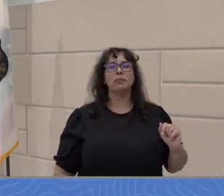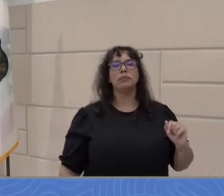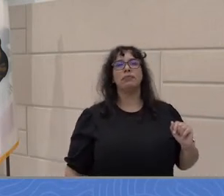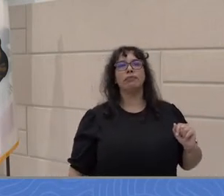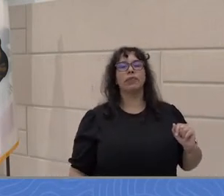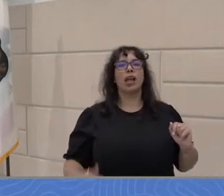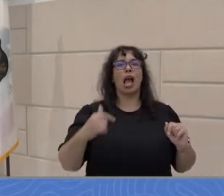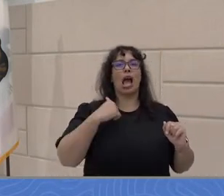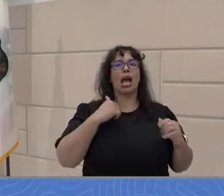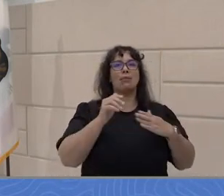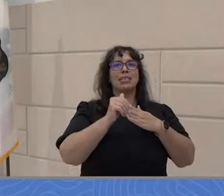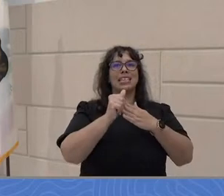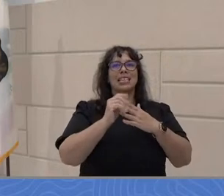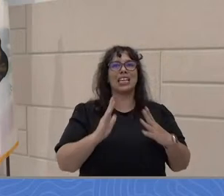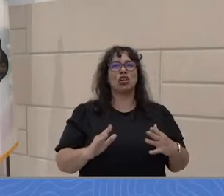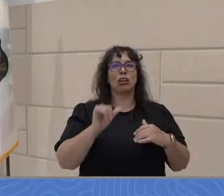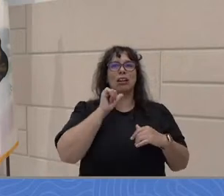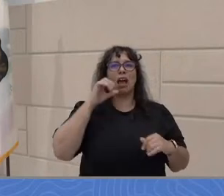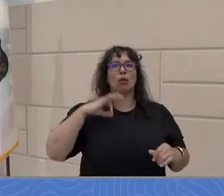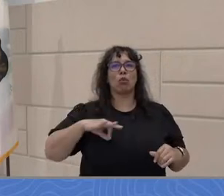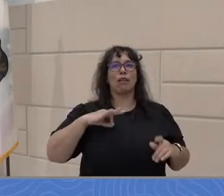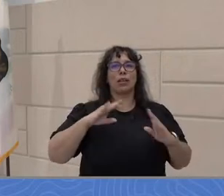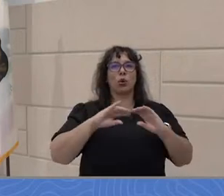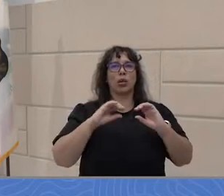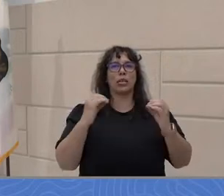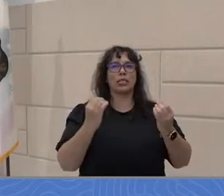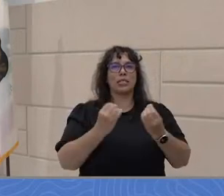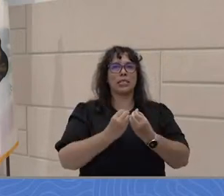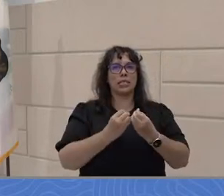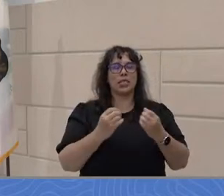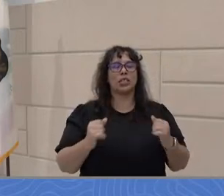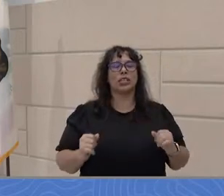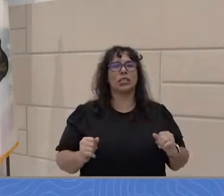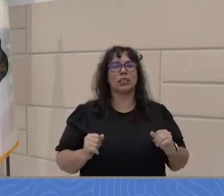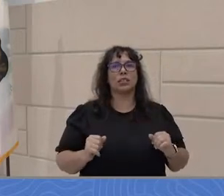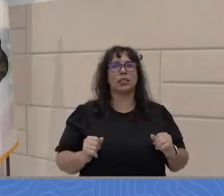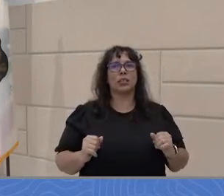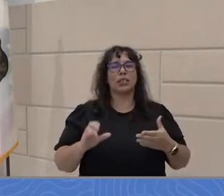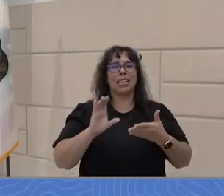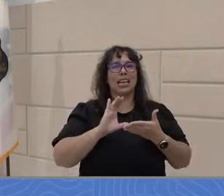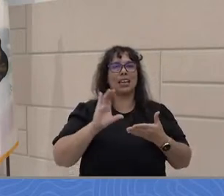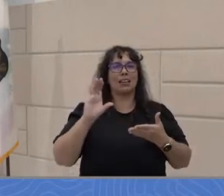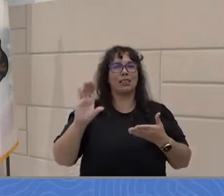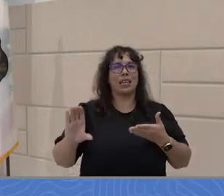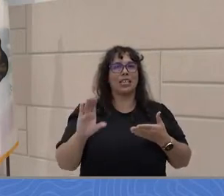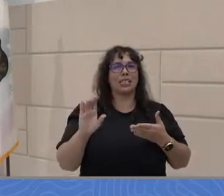ត្រាលោកជាអ្នកដឹកនាំម្នាក់ក្នុងអង្គការមិនយកកម្រៃ